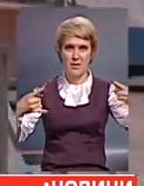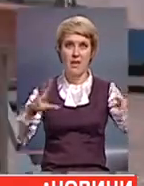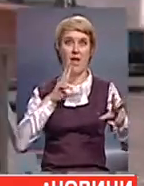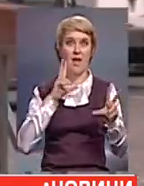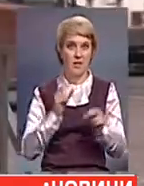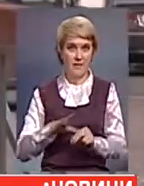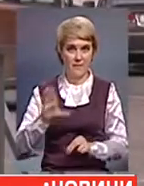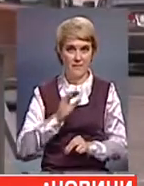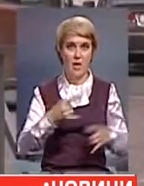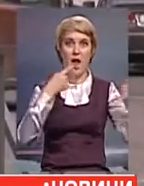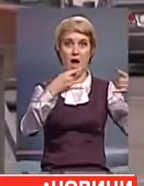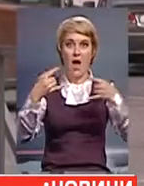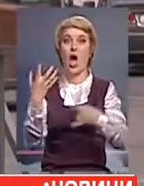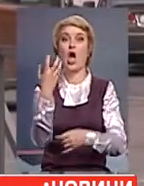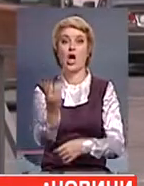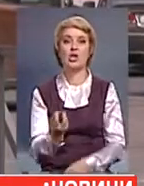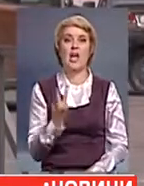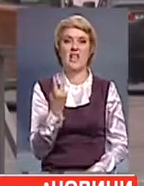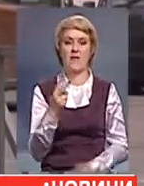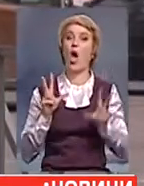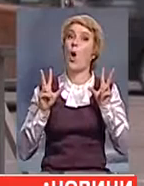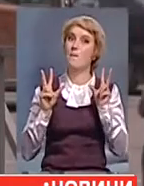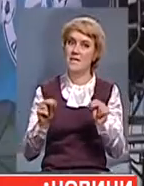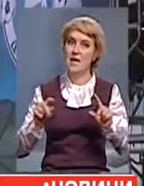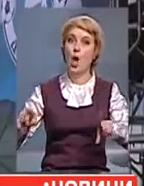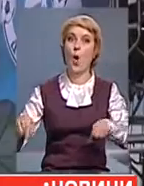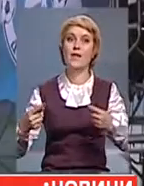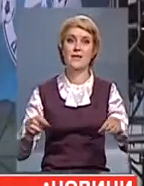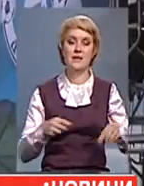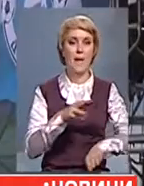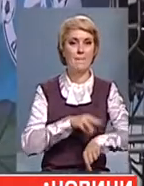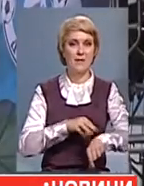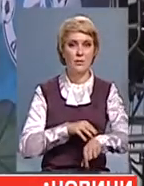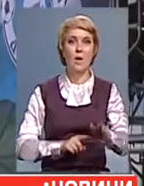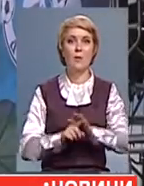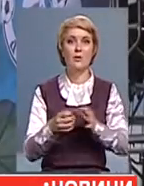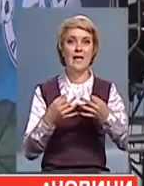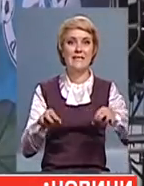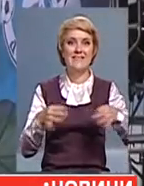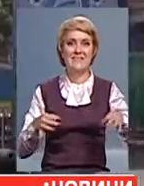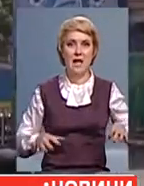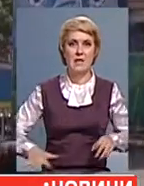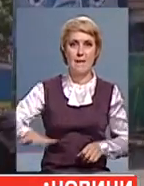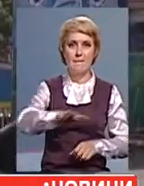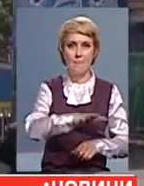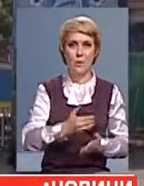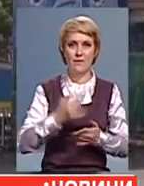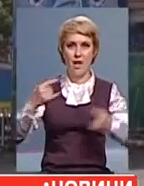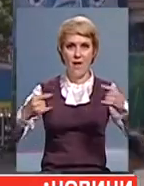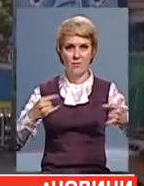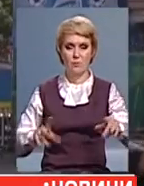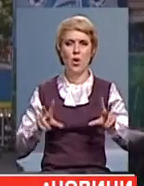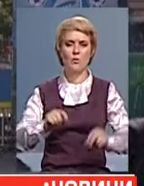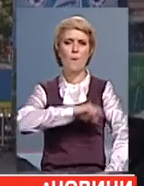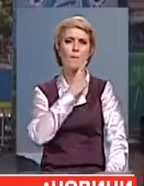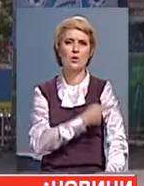заплановане моніторів буде ще два принаймні так обіцяли організатори правоохоронці вже почали звільняти площу від автомобілів у місті обіцяють посилені